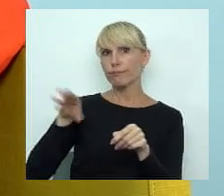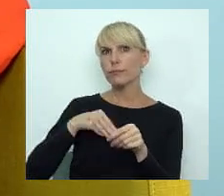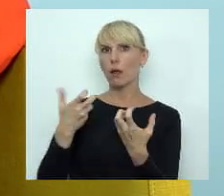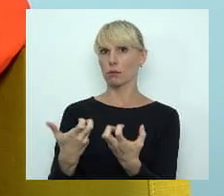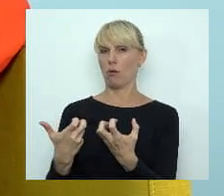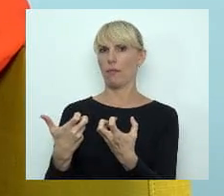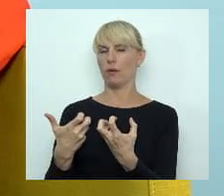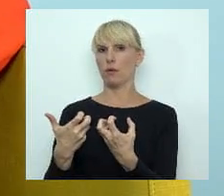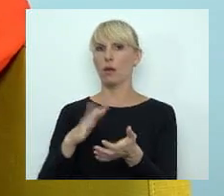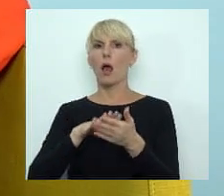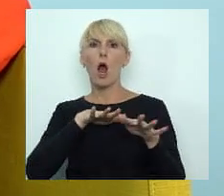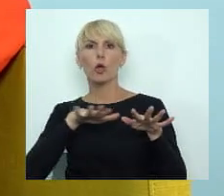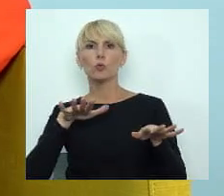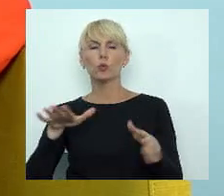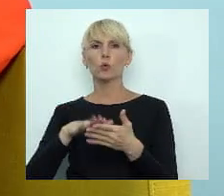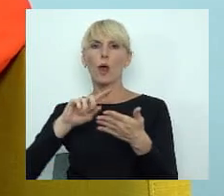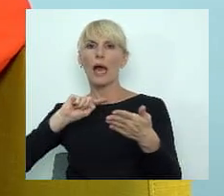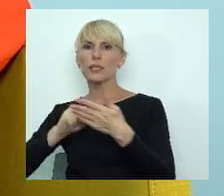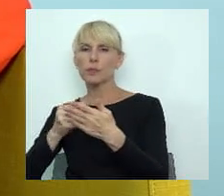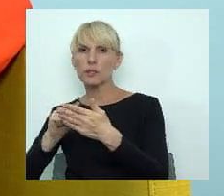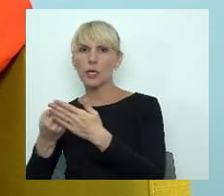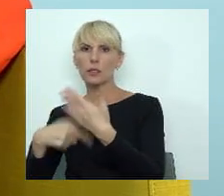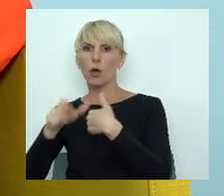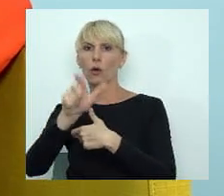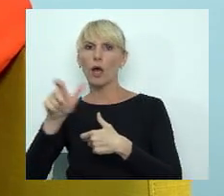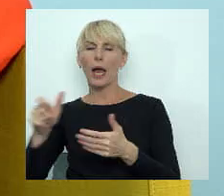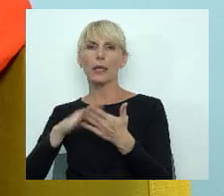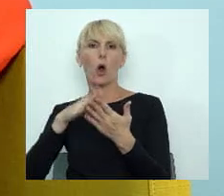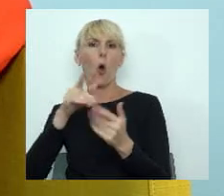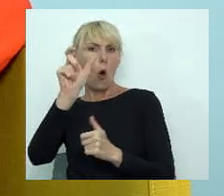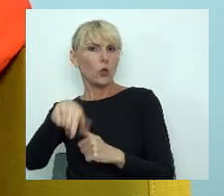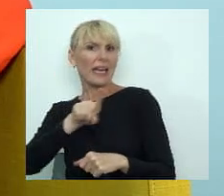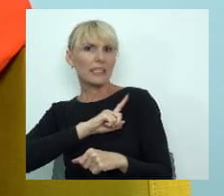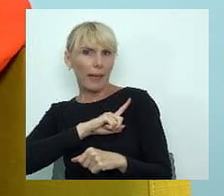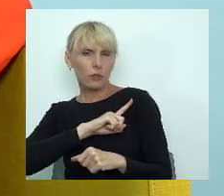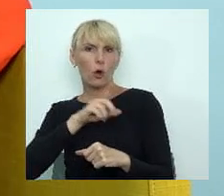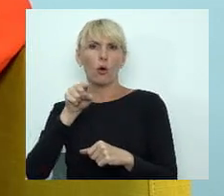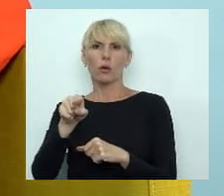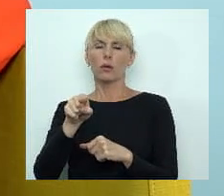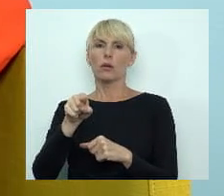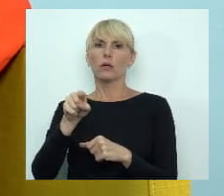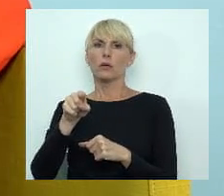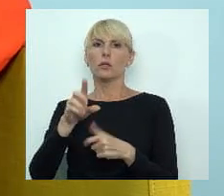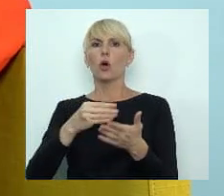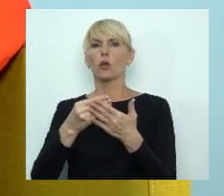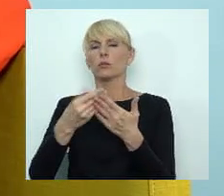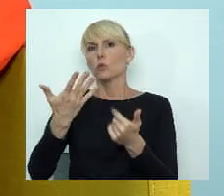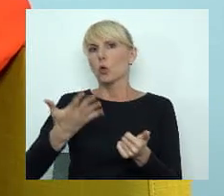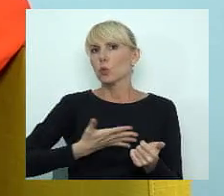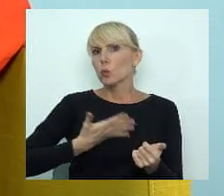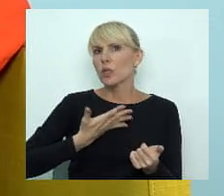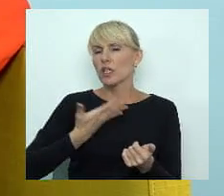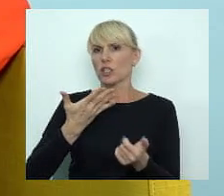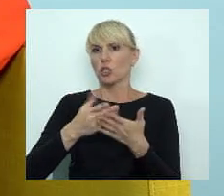strony szereg administratorów stara się wyznaczyć inspektora gdzieś czując, że jest to dla nich